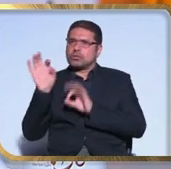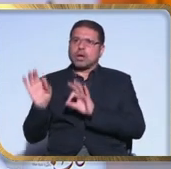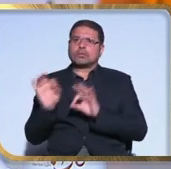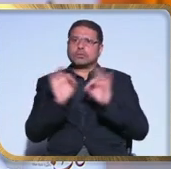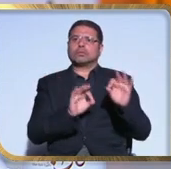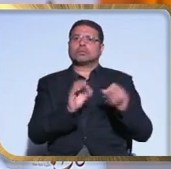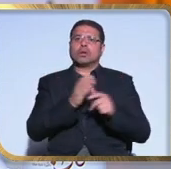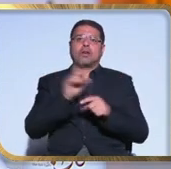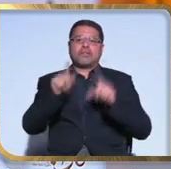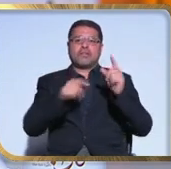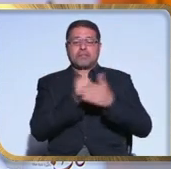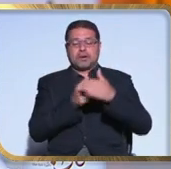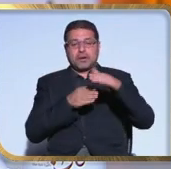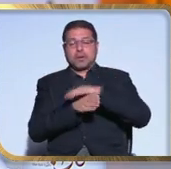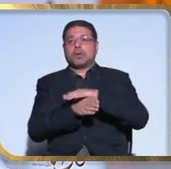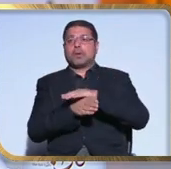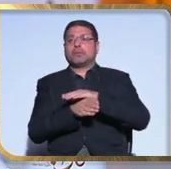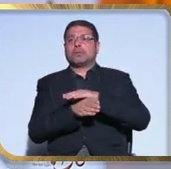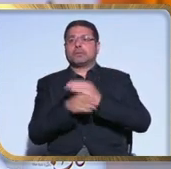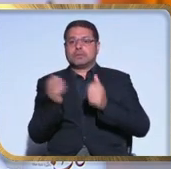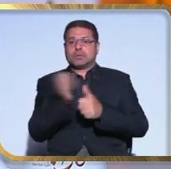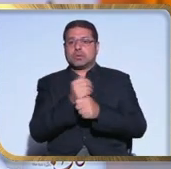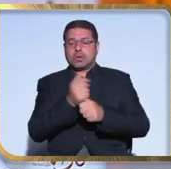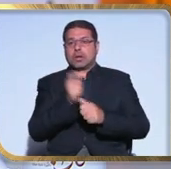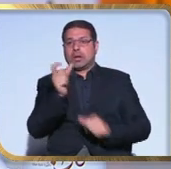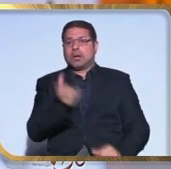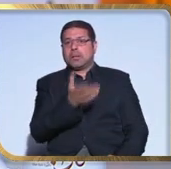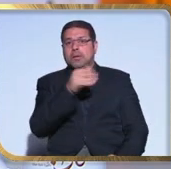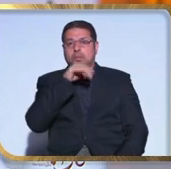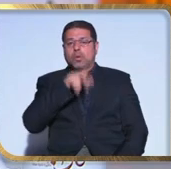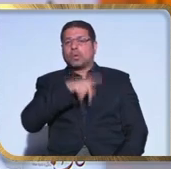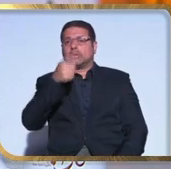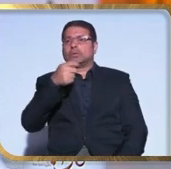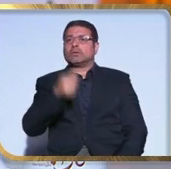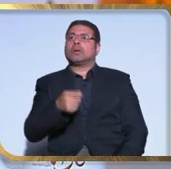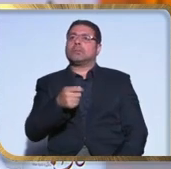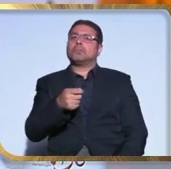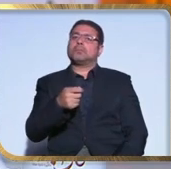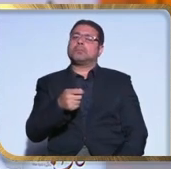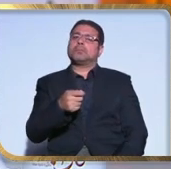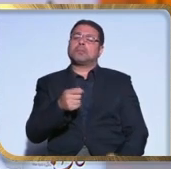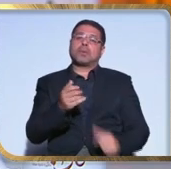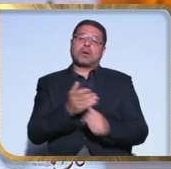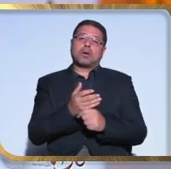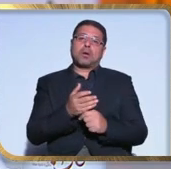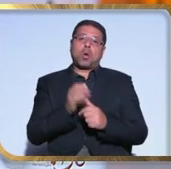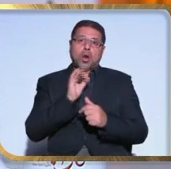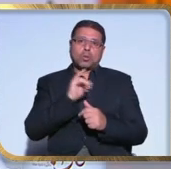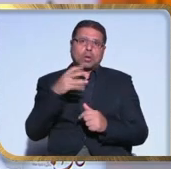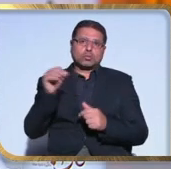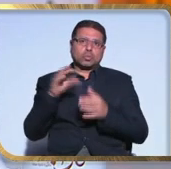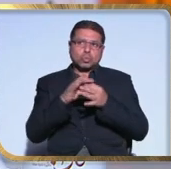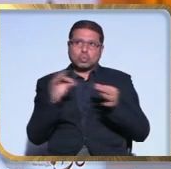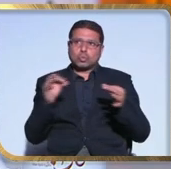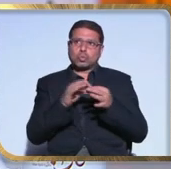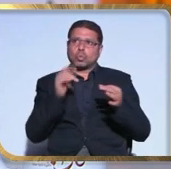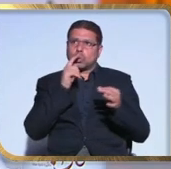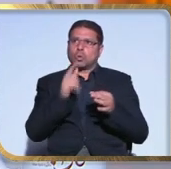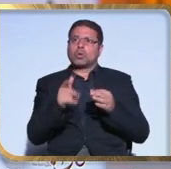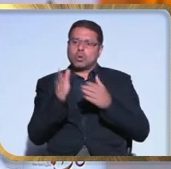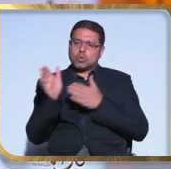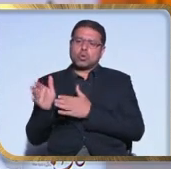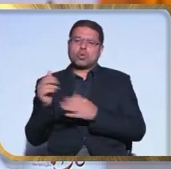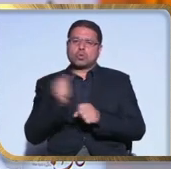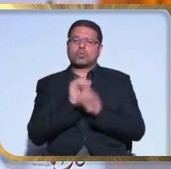اغلب بيوت يعني زوجات النبي رض رضي الله تعالى عنهن كانوا يروين في السنه